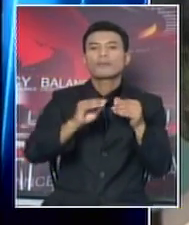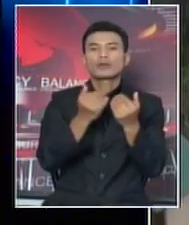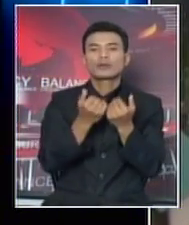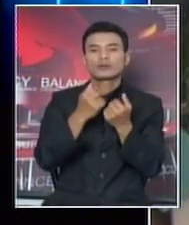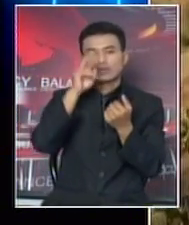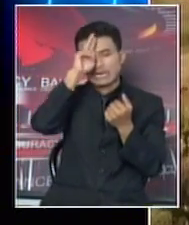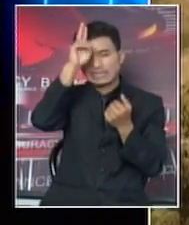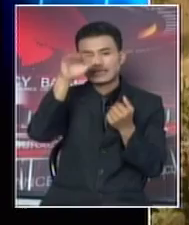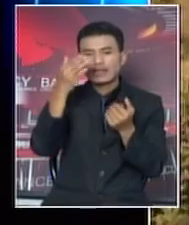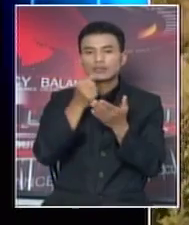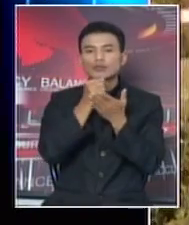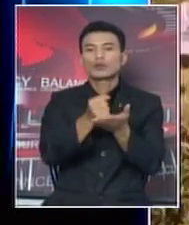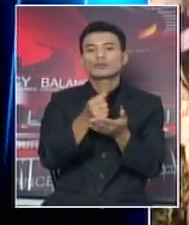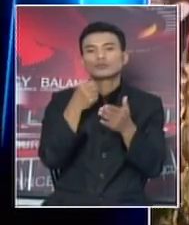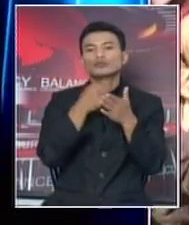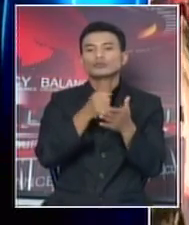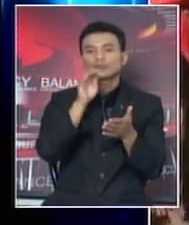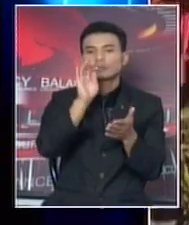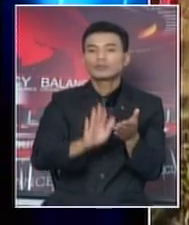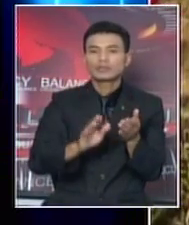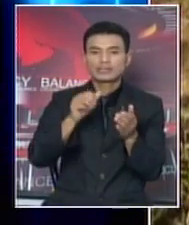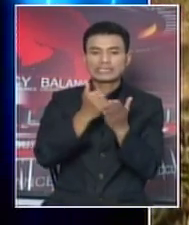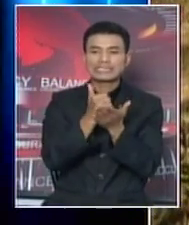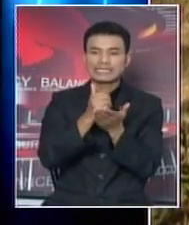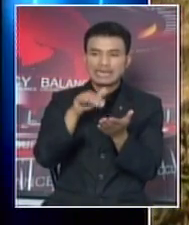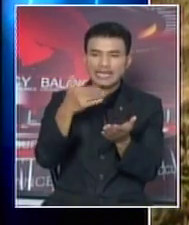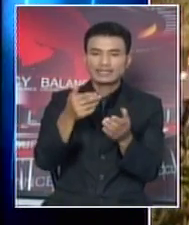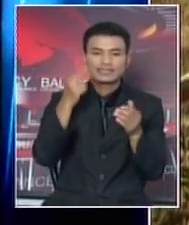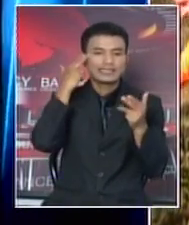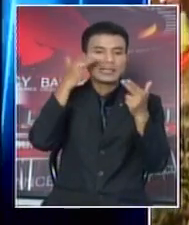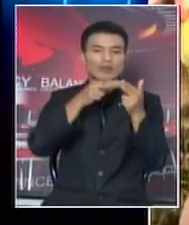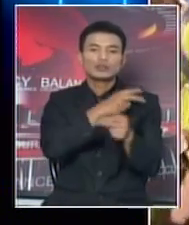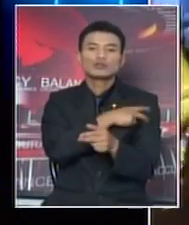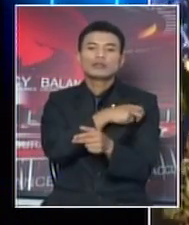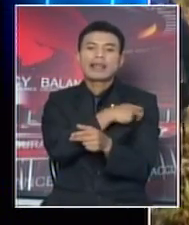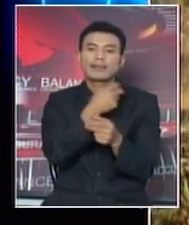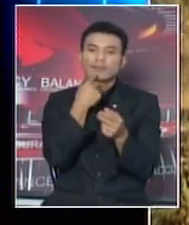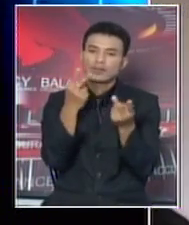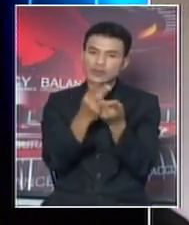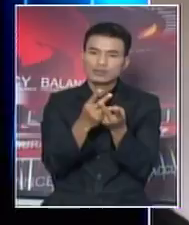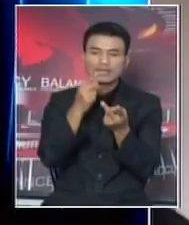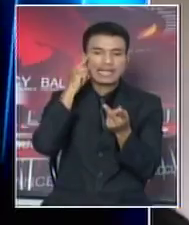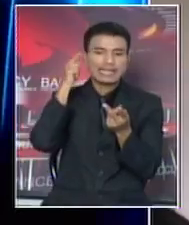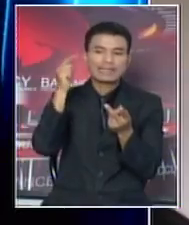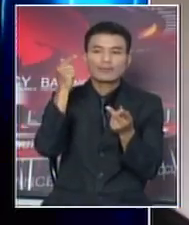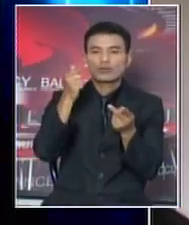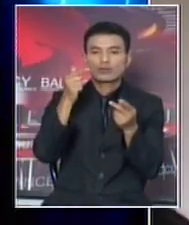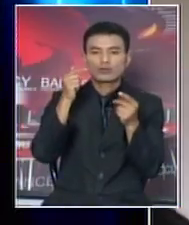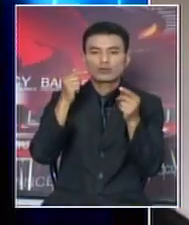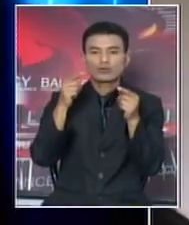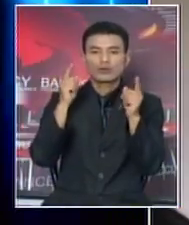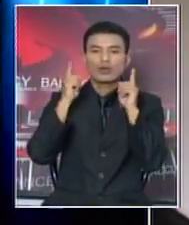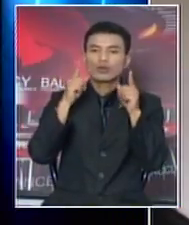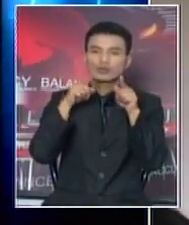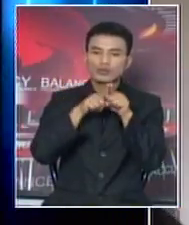केही हदसम्म सहयोग पुग्ने देखिन्छ। जिरीलाई चिनाउने स्विजरल्यान्ड उपमा बोकेको जिरीलाई थप विकासको लागि तिब्बतको छेन्दु नगरसँग